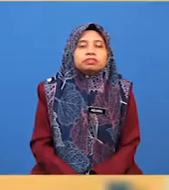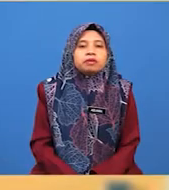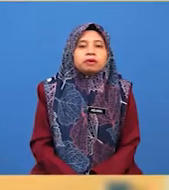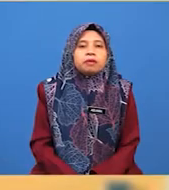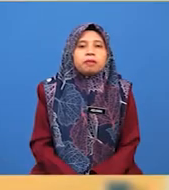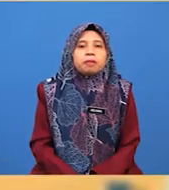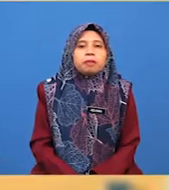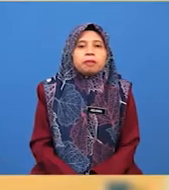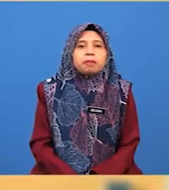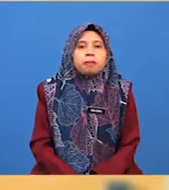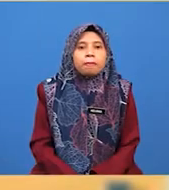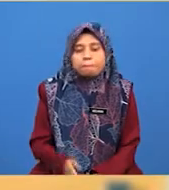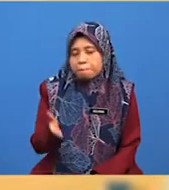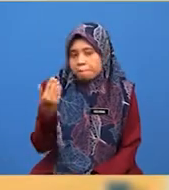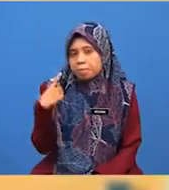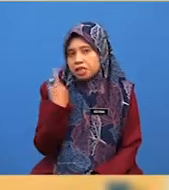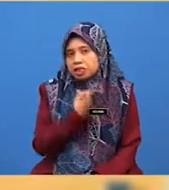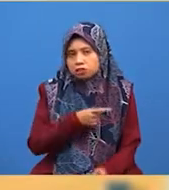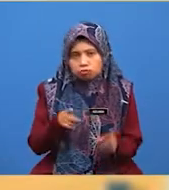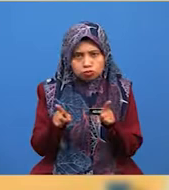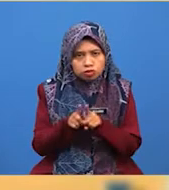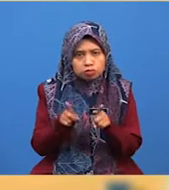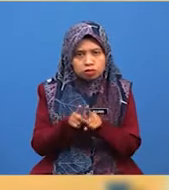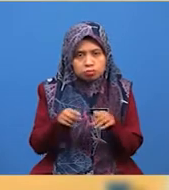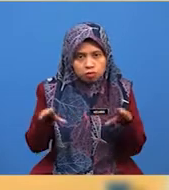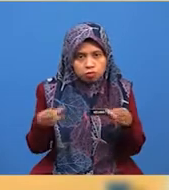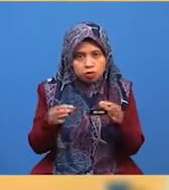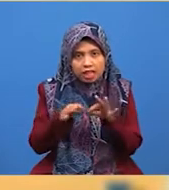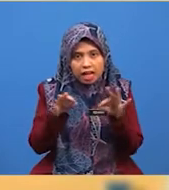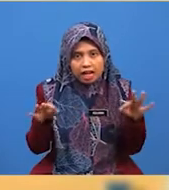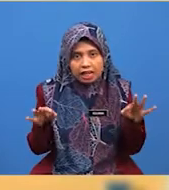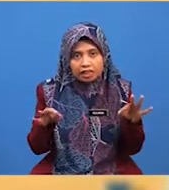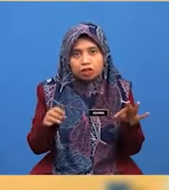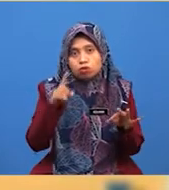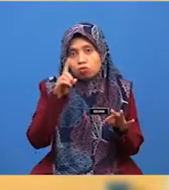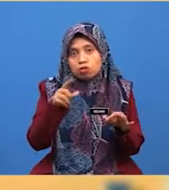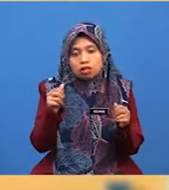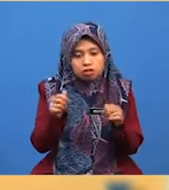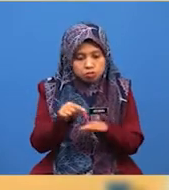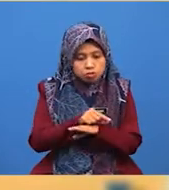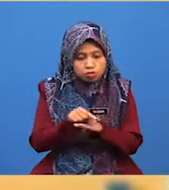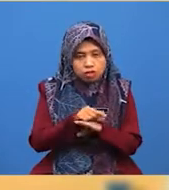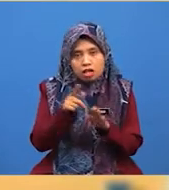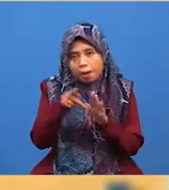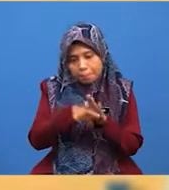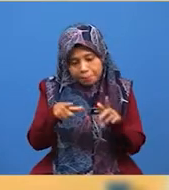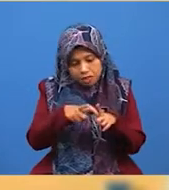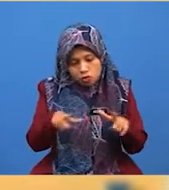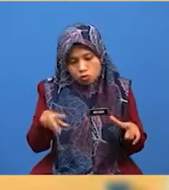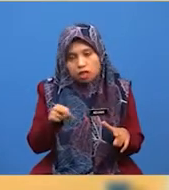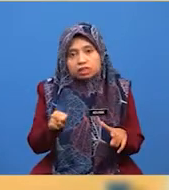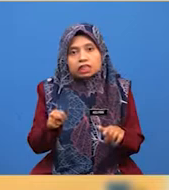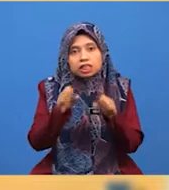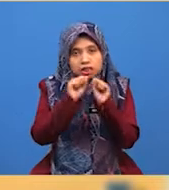Baiklah murid-murid, mari kita sama-sama bina ayat tunggal menggunakan perluasan